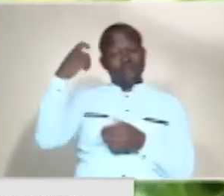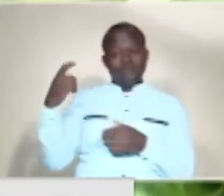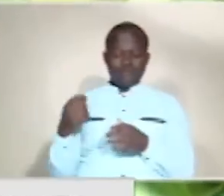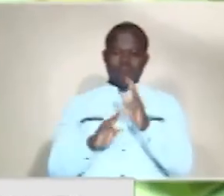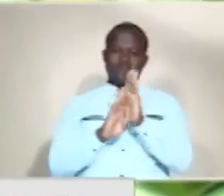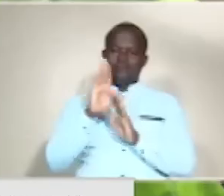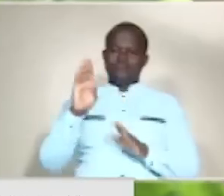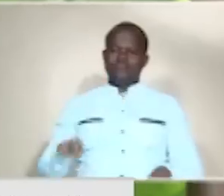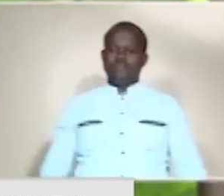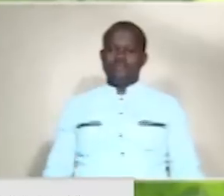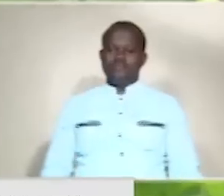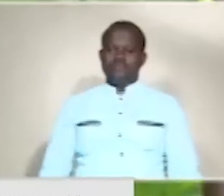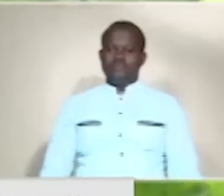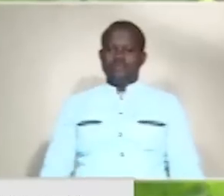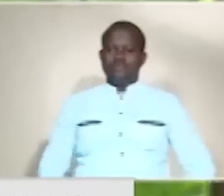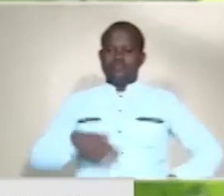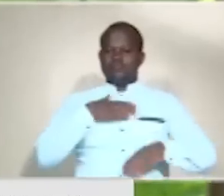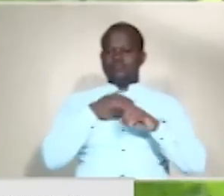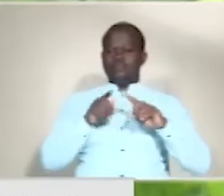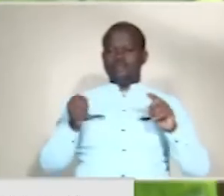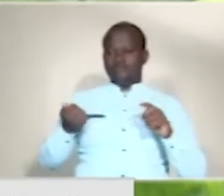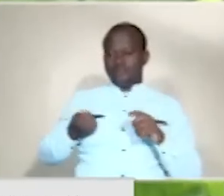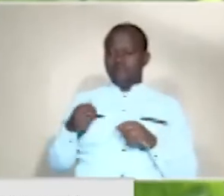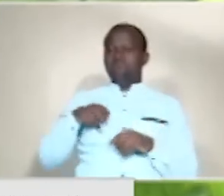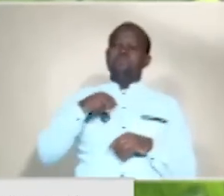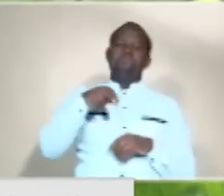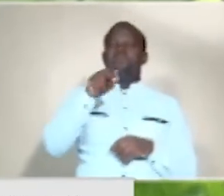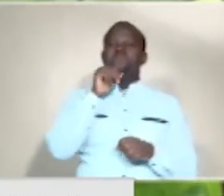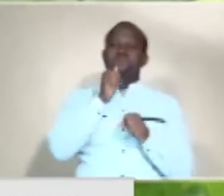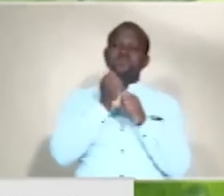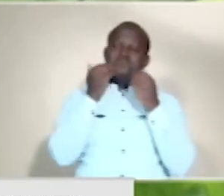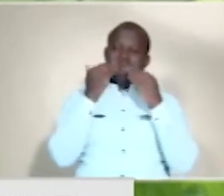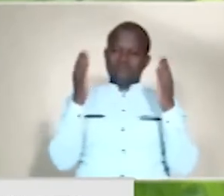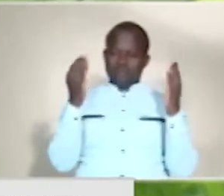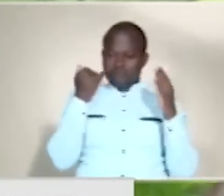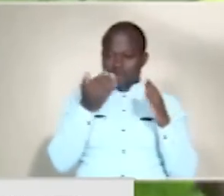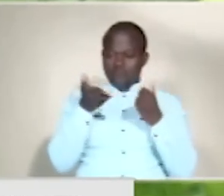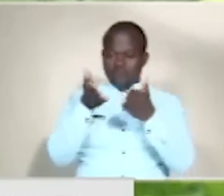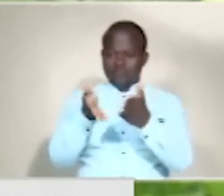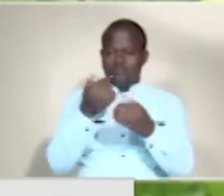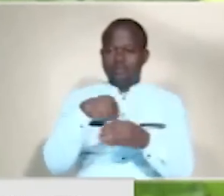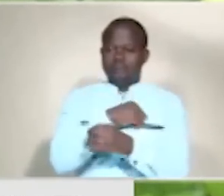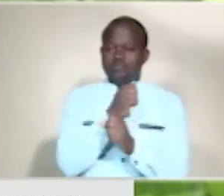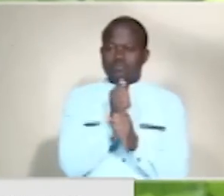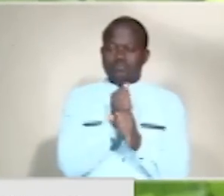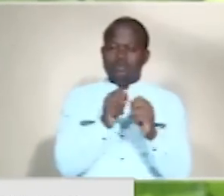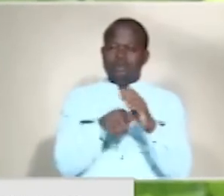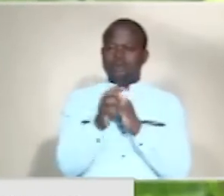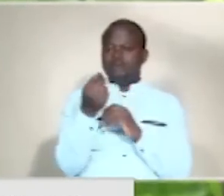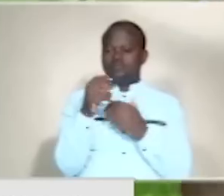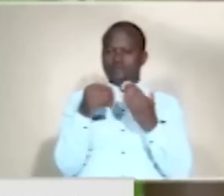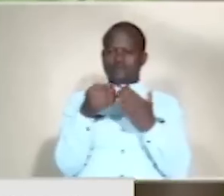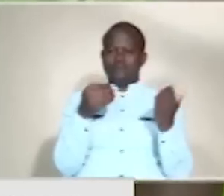zo gutera imbere. Ye nandukanye na wa mukobwa wirirwa ugiye na kintu akora, iyo ndanga ndi gukora mba ndi kwinjiza,